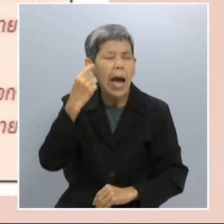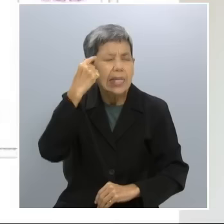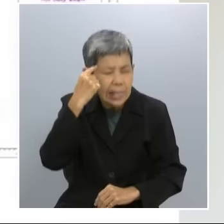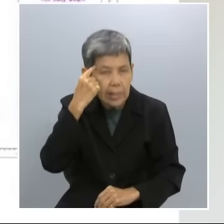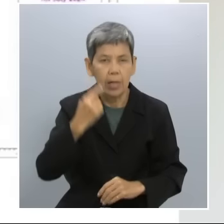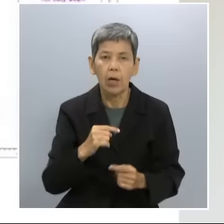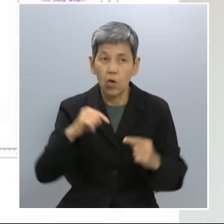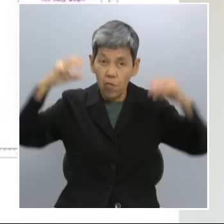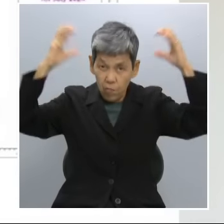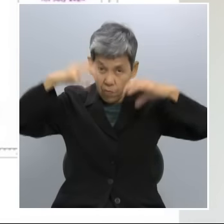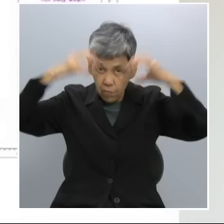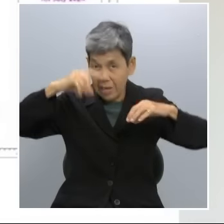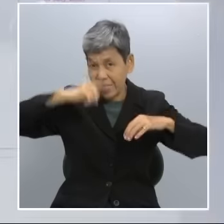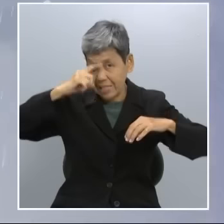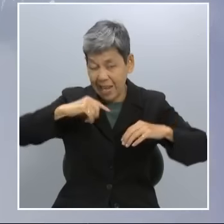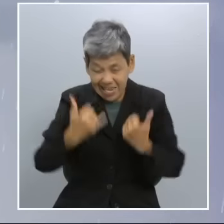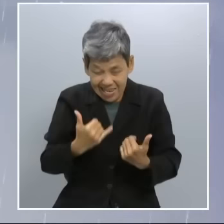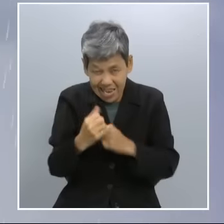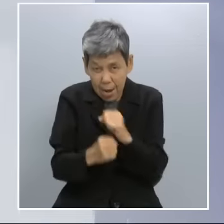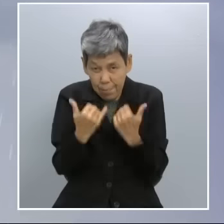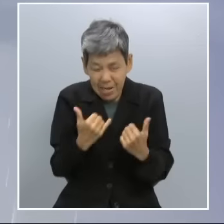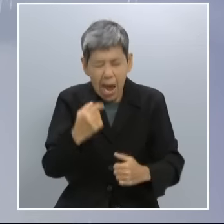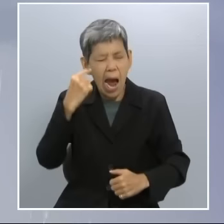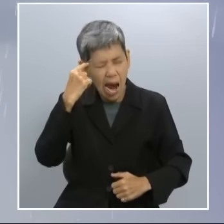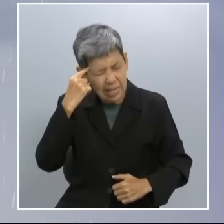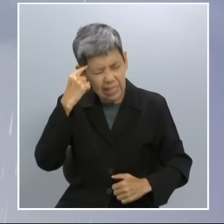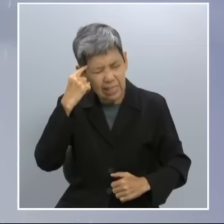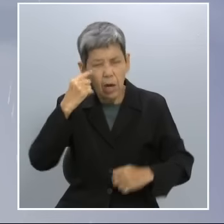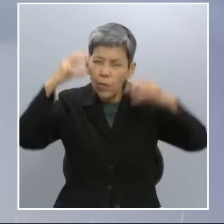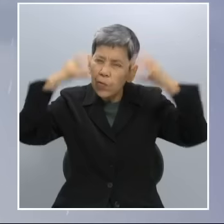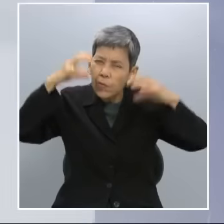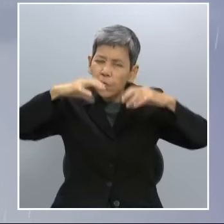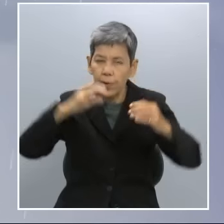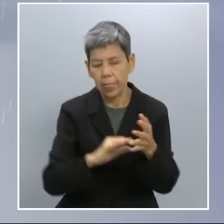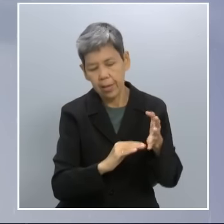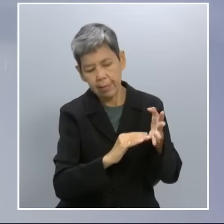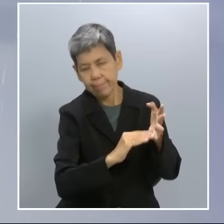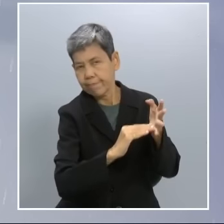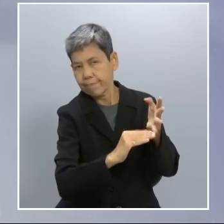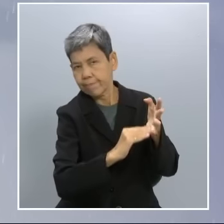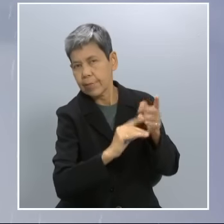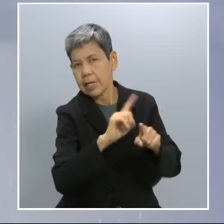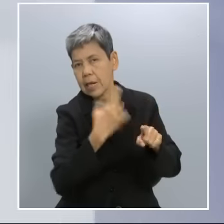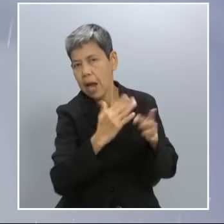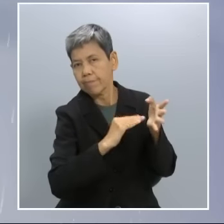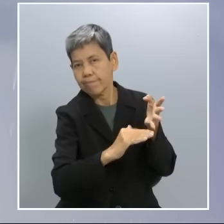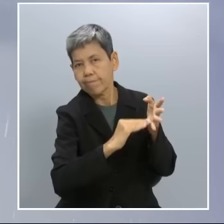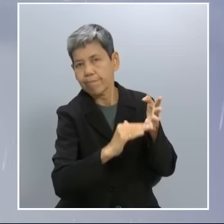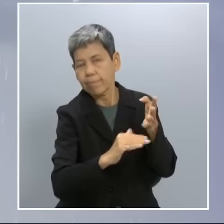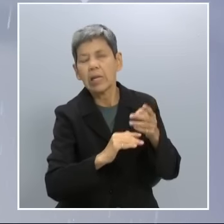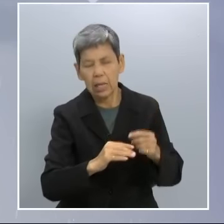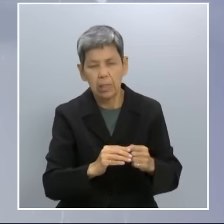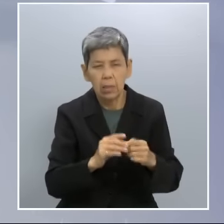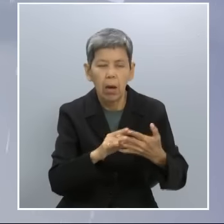ว่าฤดูฝนของประเทศไทยปีนี้คาดว่าจะเริ่มสัปดาห์ที่ 4ของเดือนพฤษภาคมค่ะซึ่งช้ากว่า